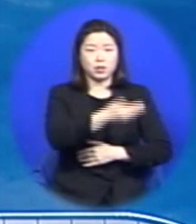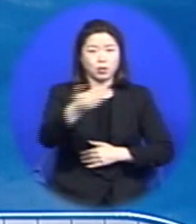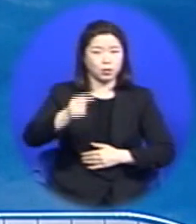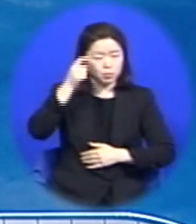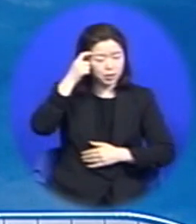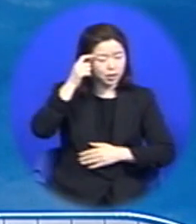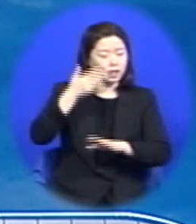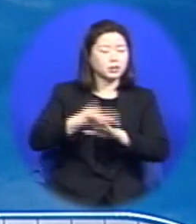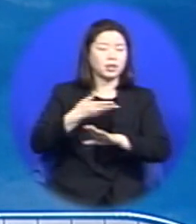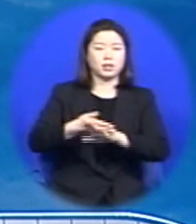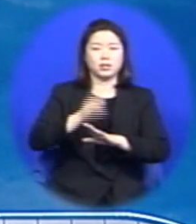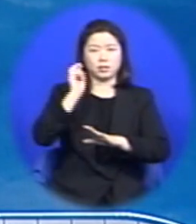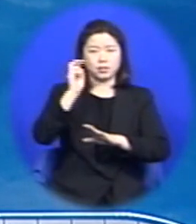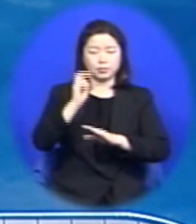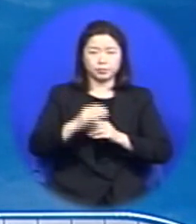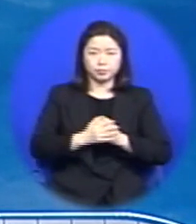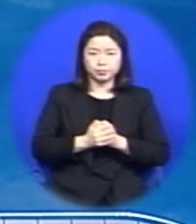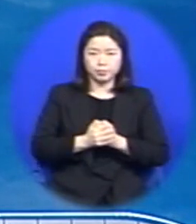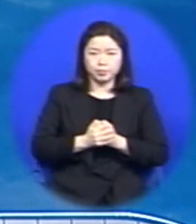달라질 거예요.